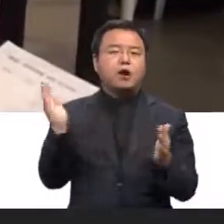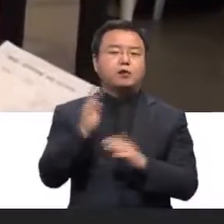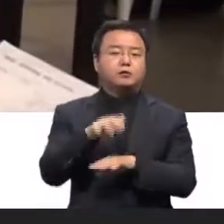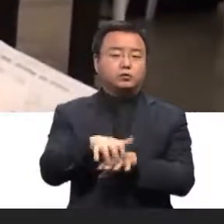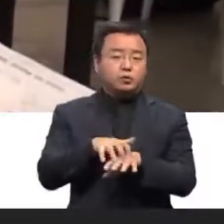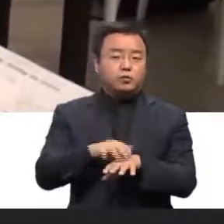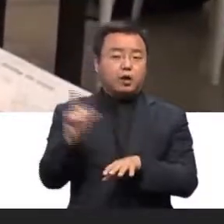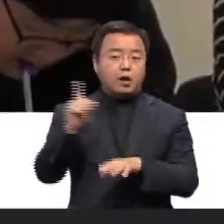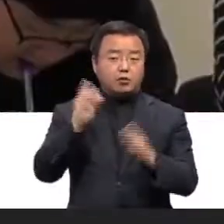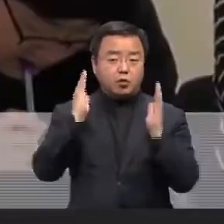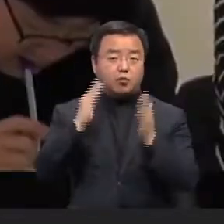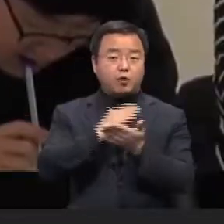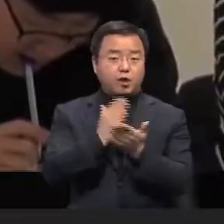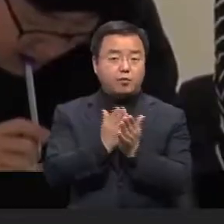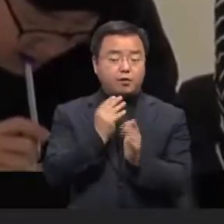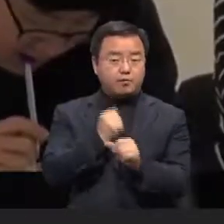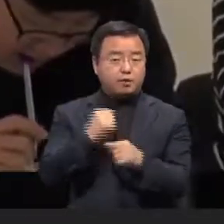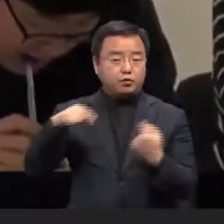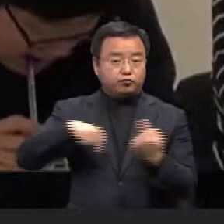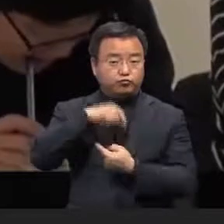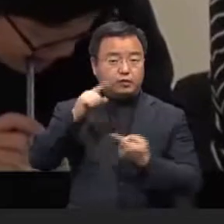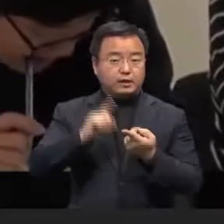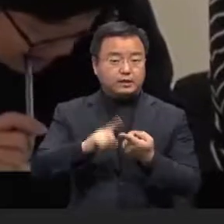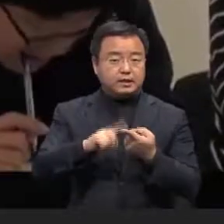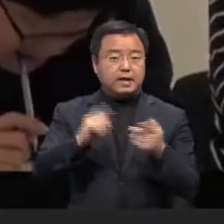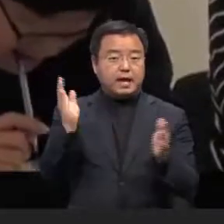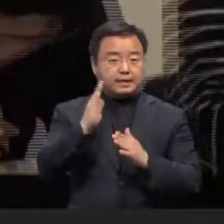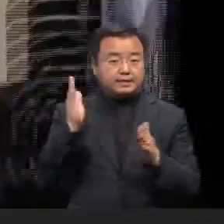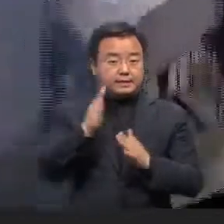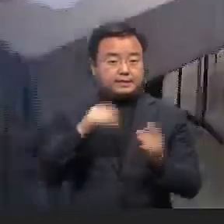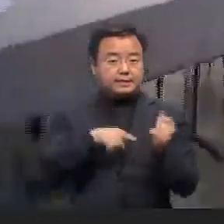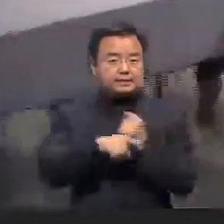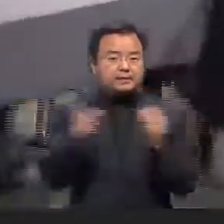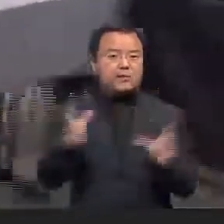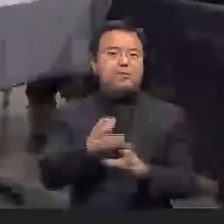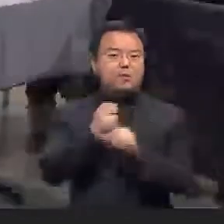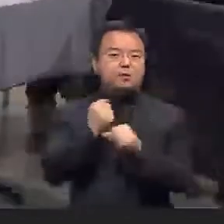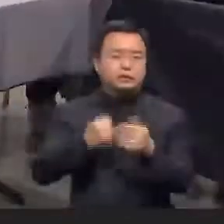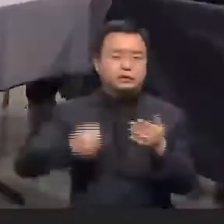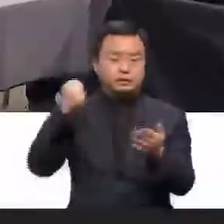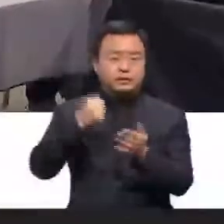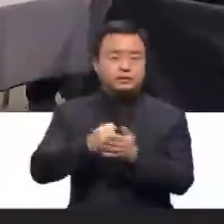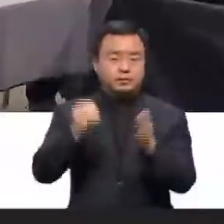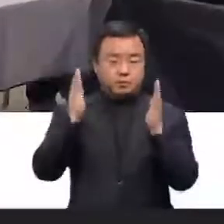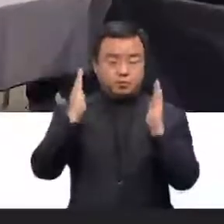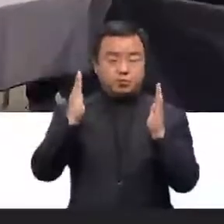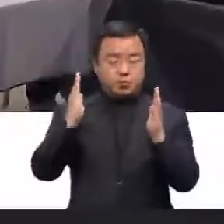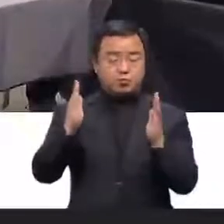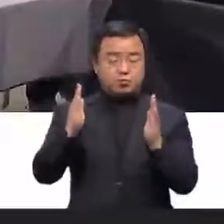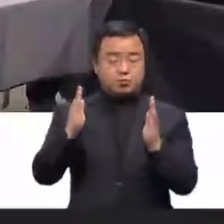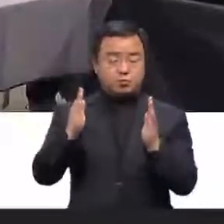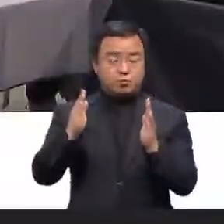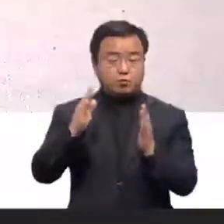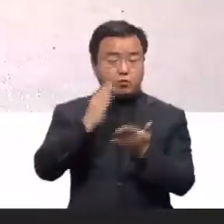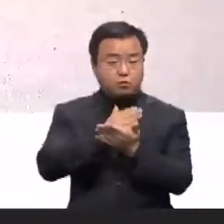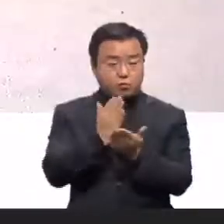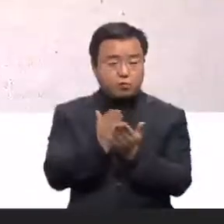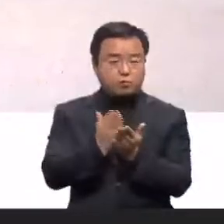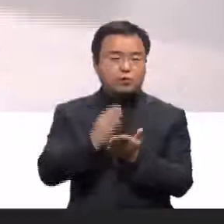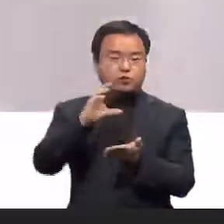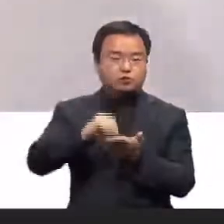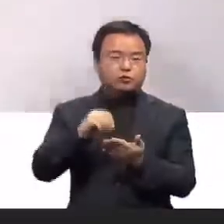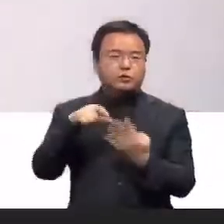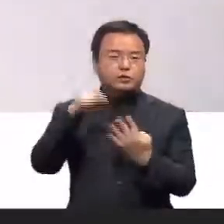어떤 과목을 개설하고 운영할지도 학생들이 의견을 모아 결정합니다. 수업 과목과 주제가 선정되면 강의를 맡게